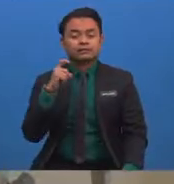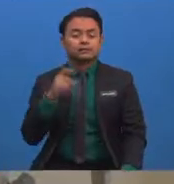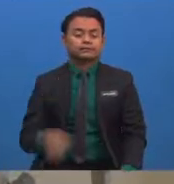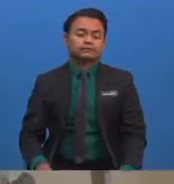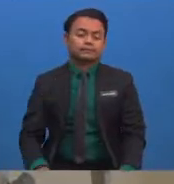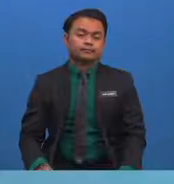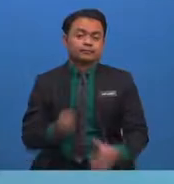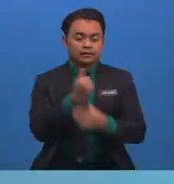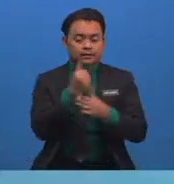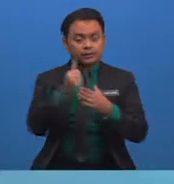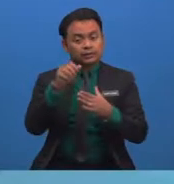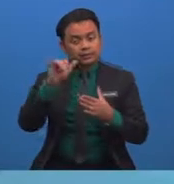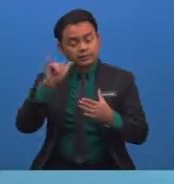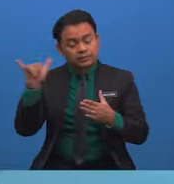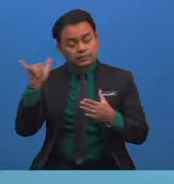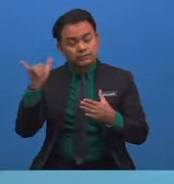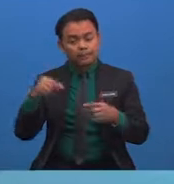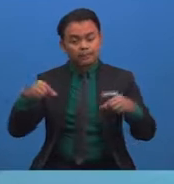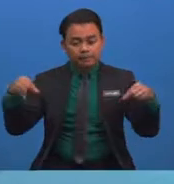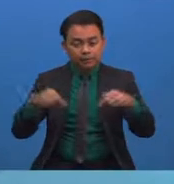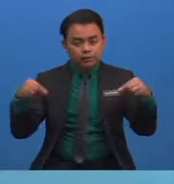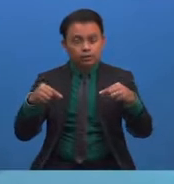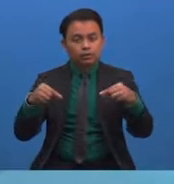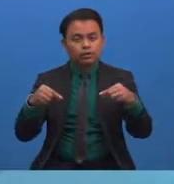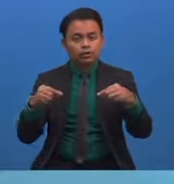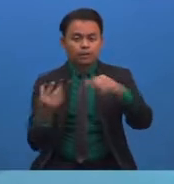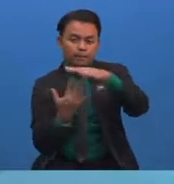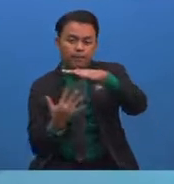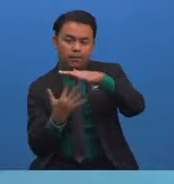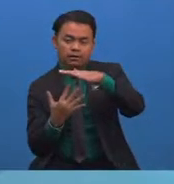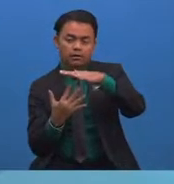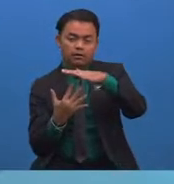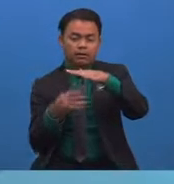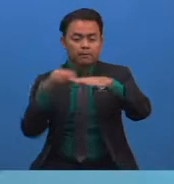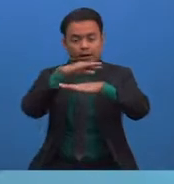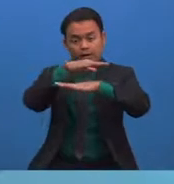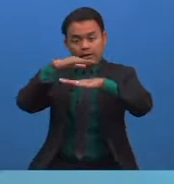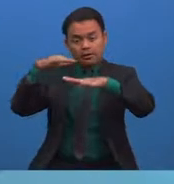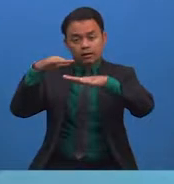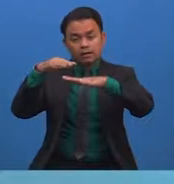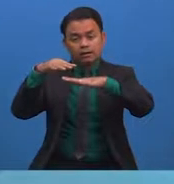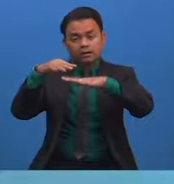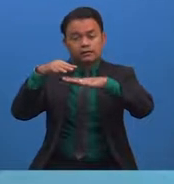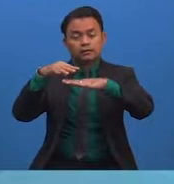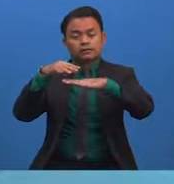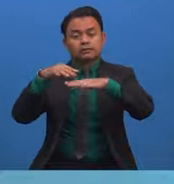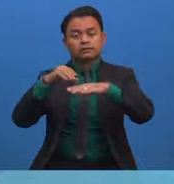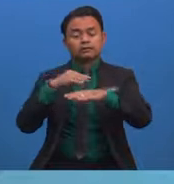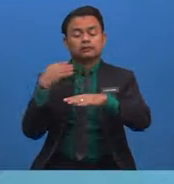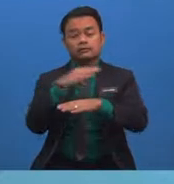adalah menggoreng, membakar, memanggang dan menggrill.